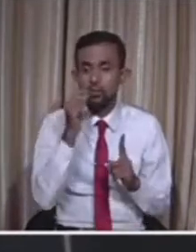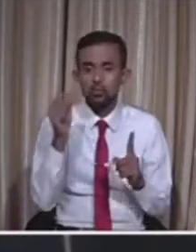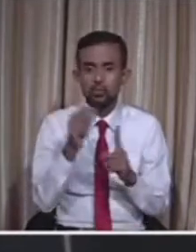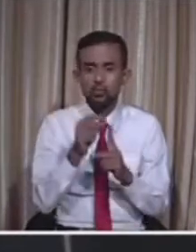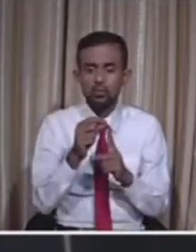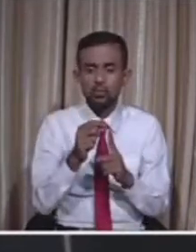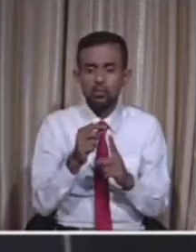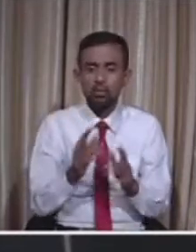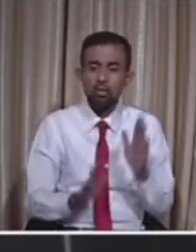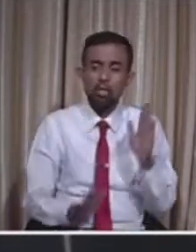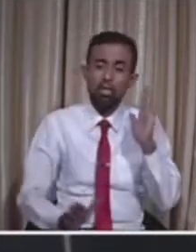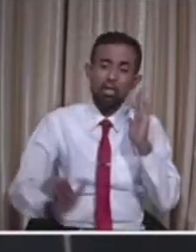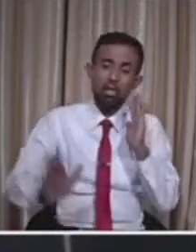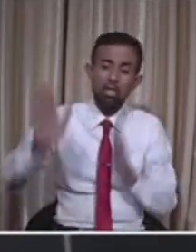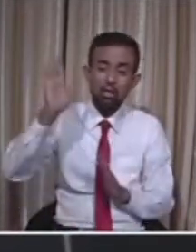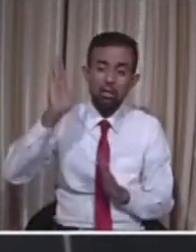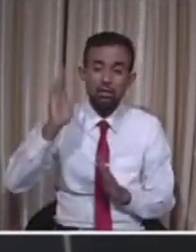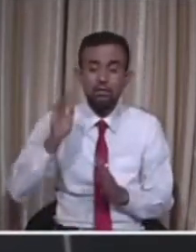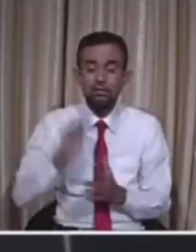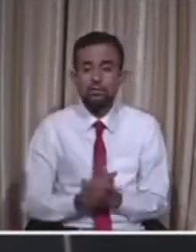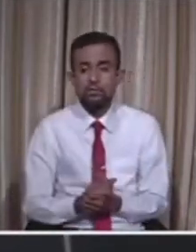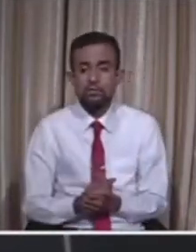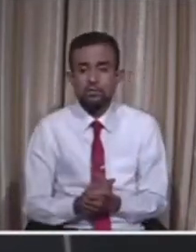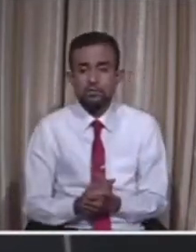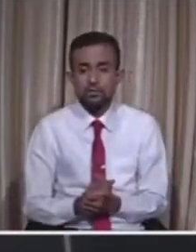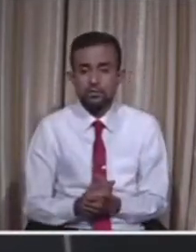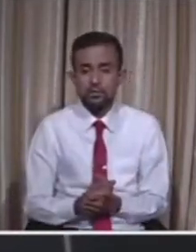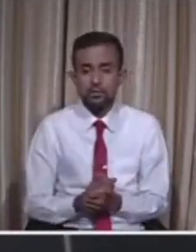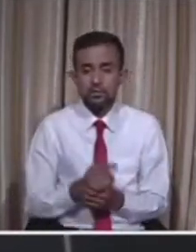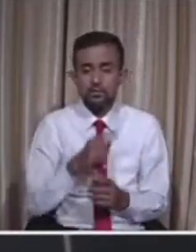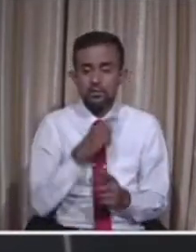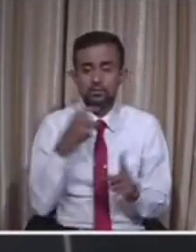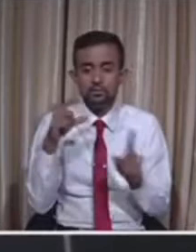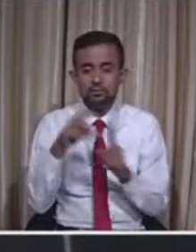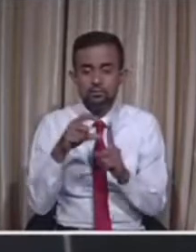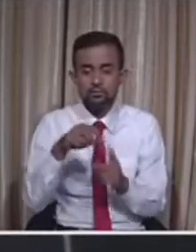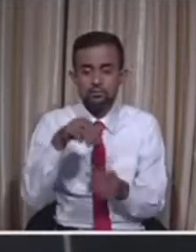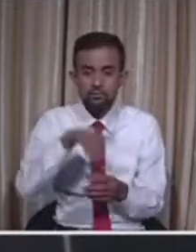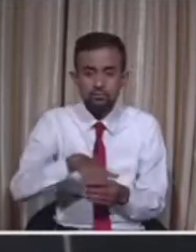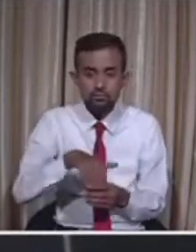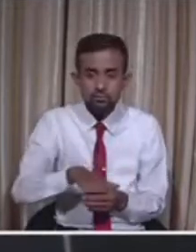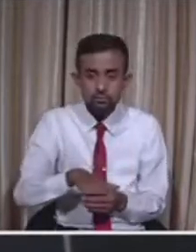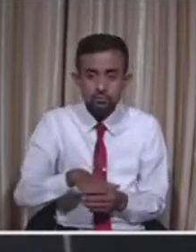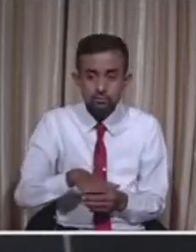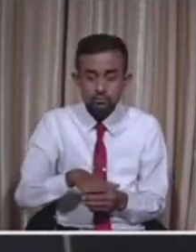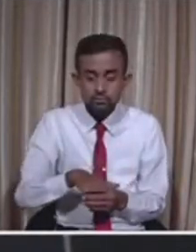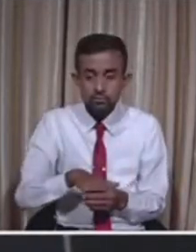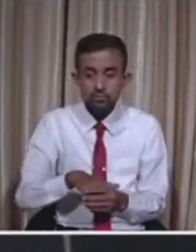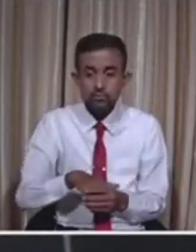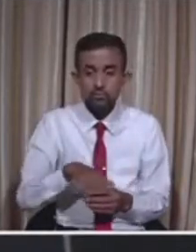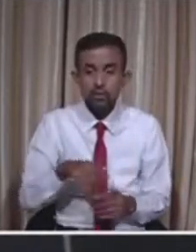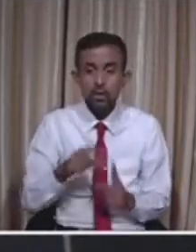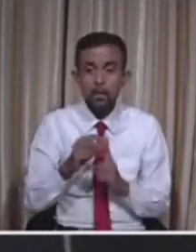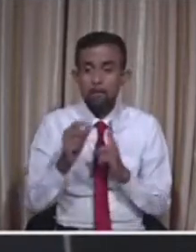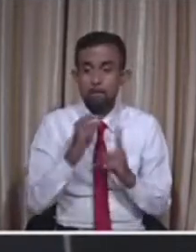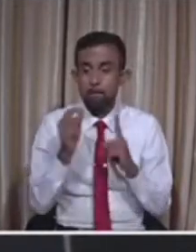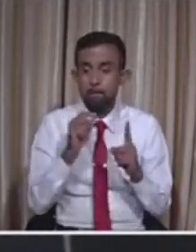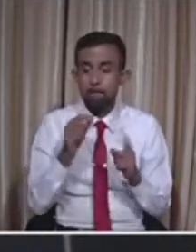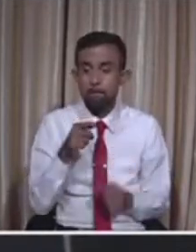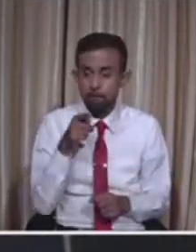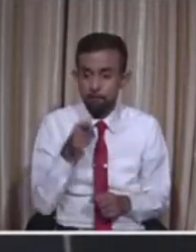ඔය ආදී ඈත හද්දා පිටසර දිස්ත්‍රික්ක තුල ඒ දිස්ත්‍රික්ක හරහා මේ